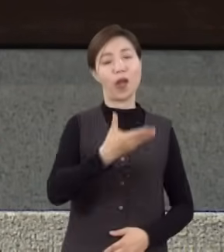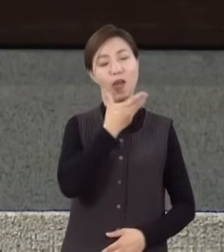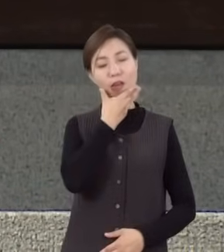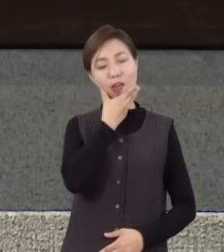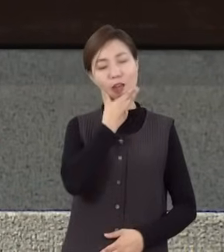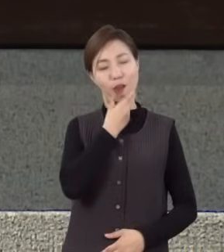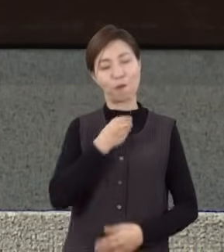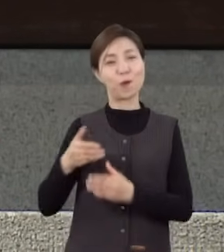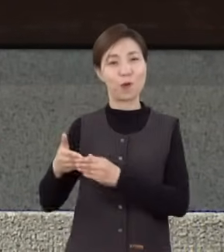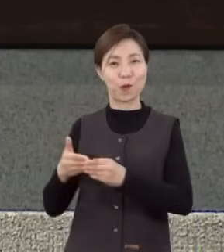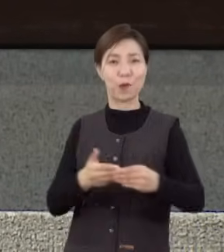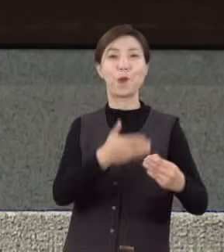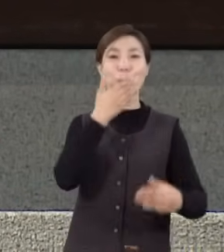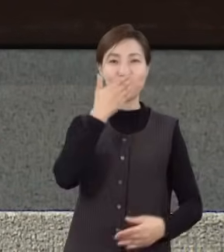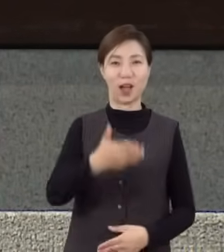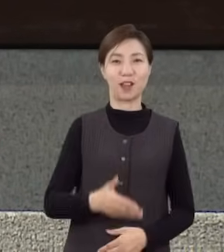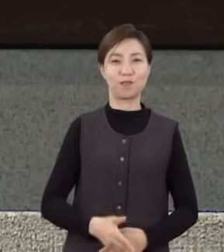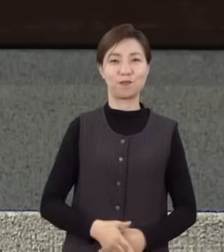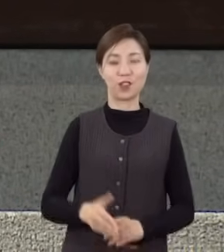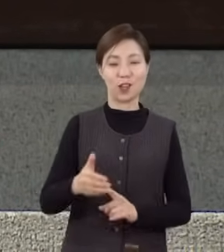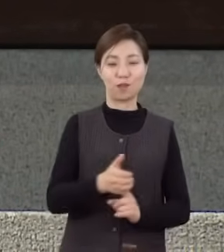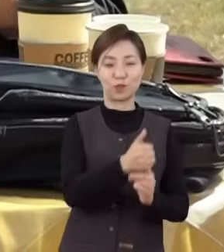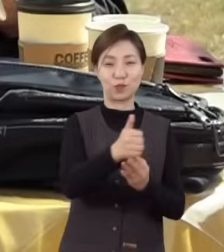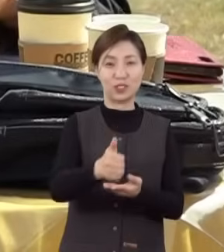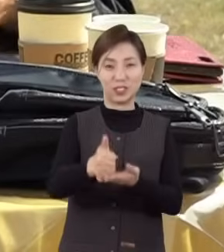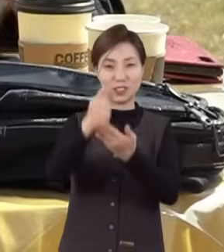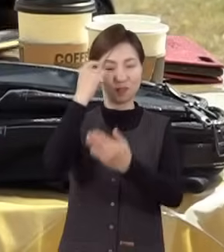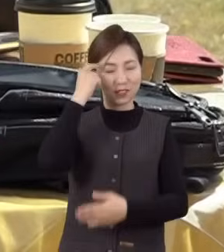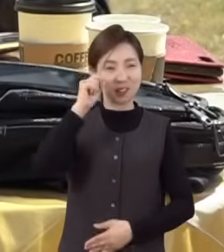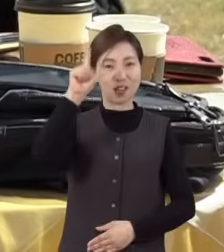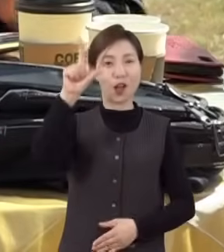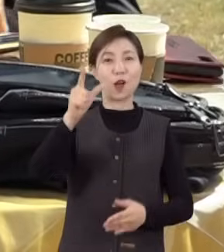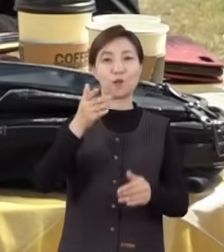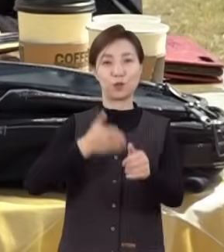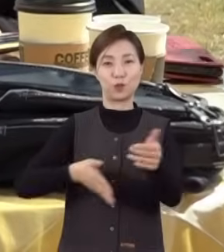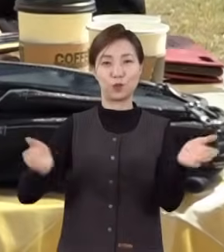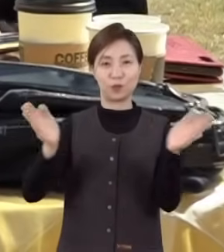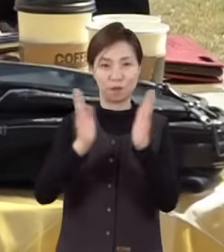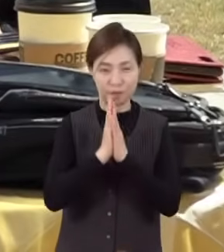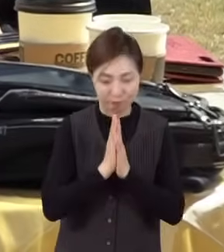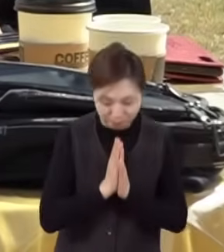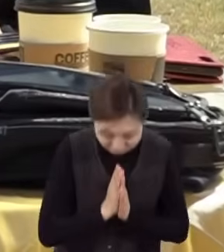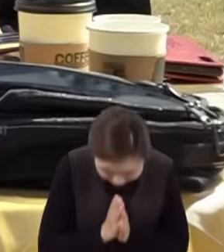진정한 행복의 길로 이끌어 줄 것입니다. 성불하십시오.